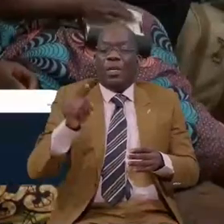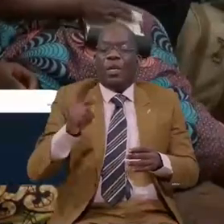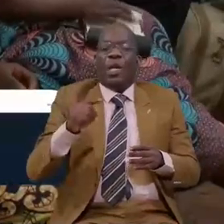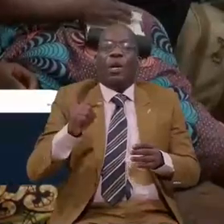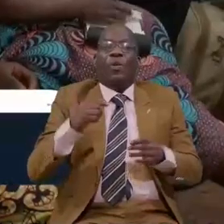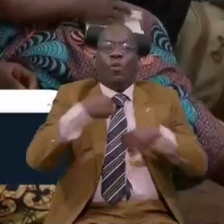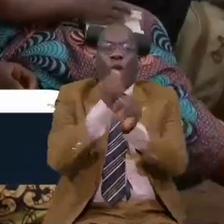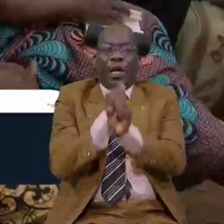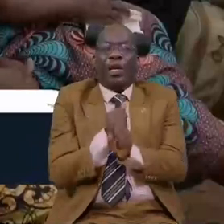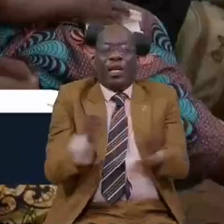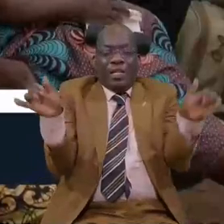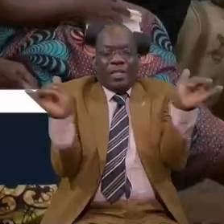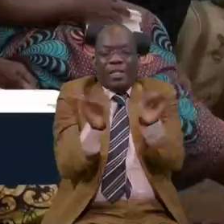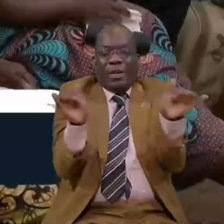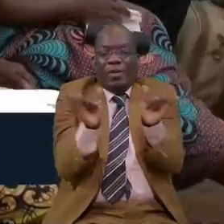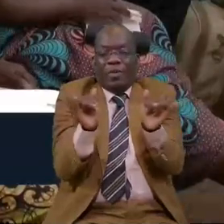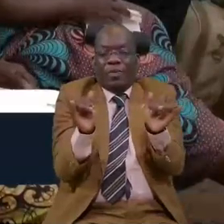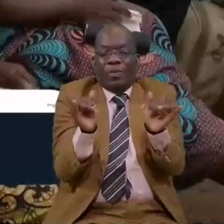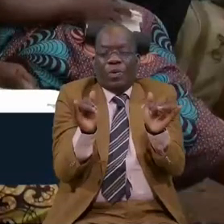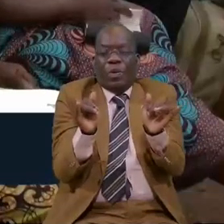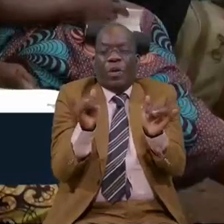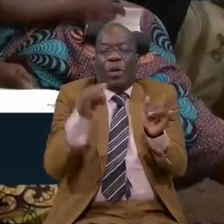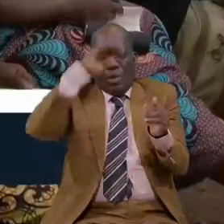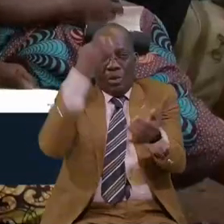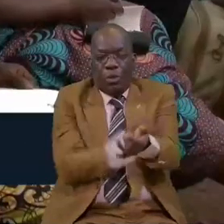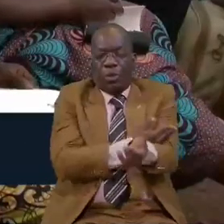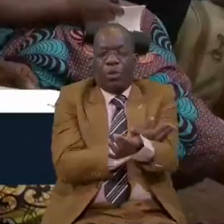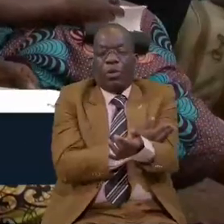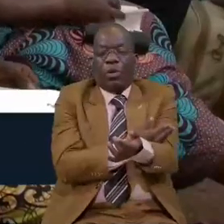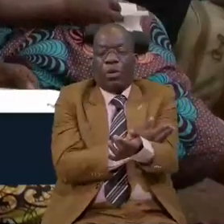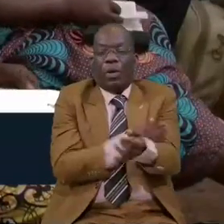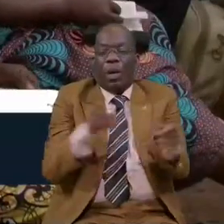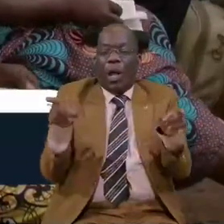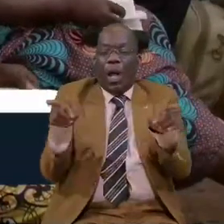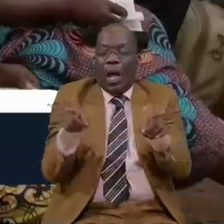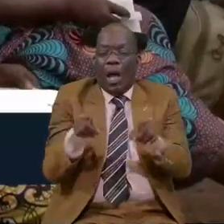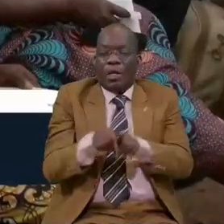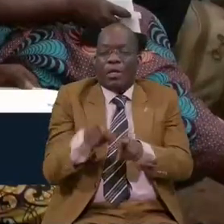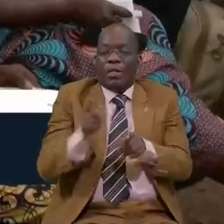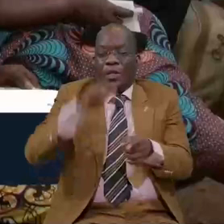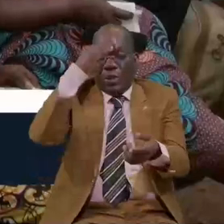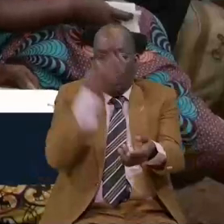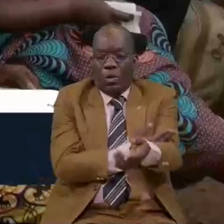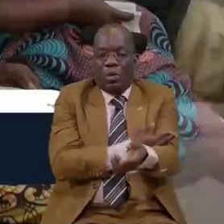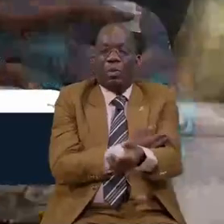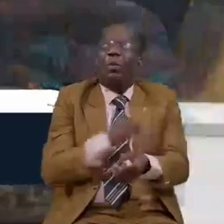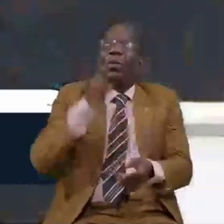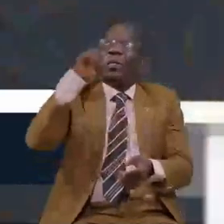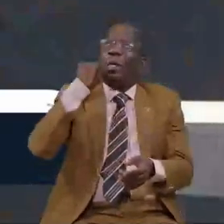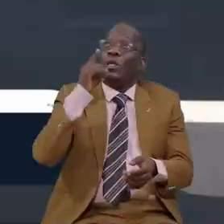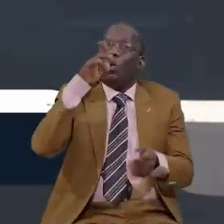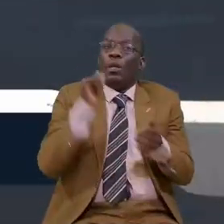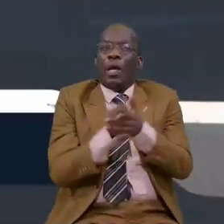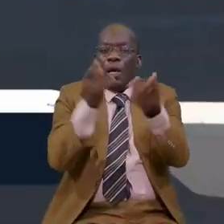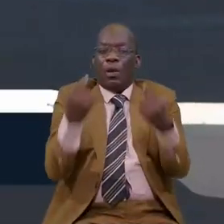photocopieur reproduisant des fils similaires, sincères, comme